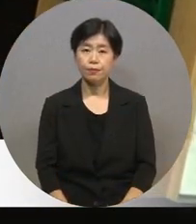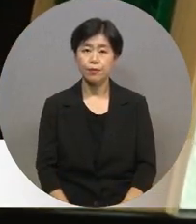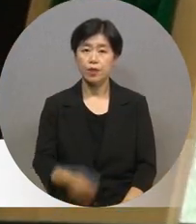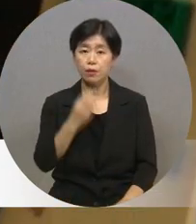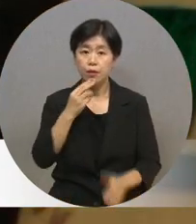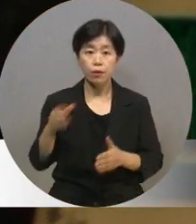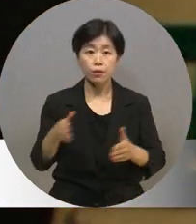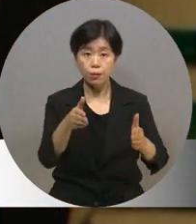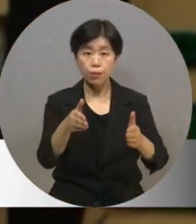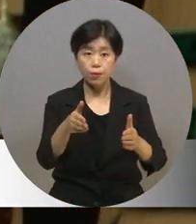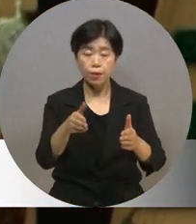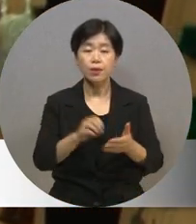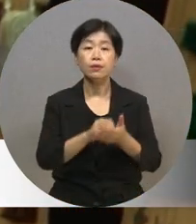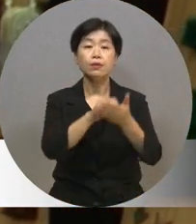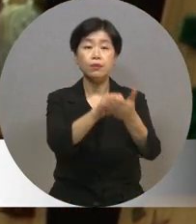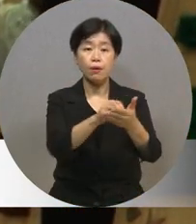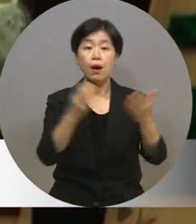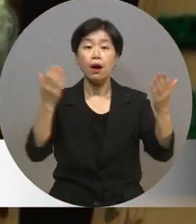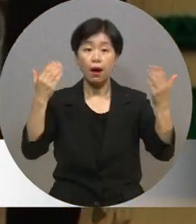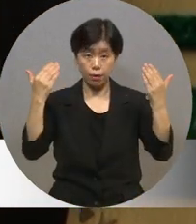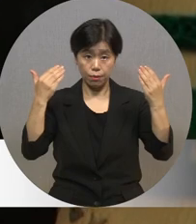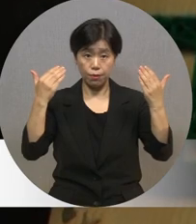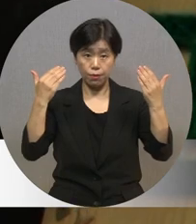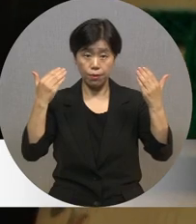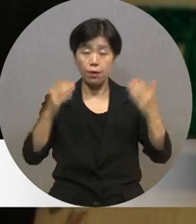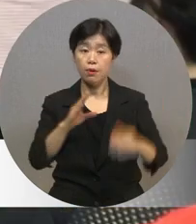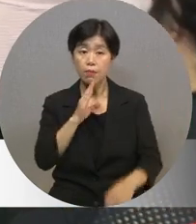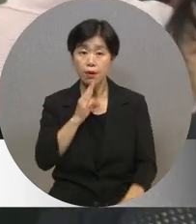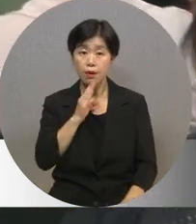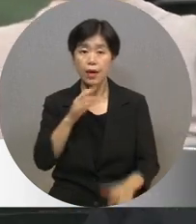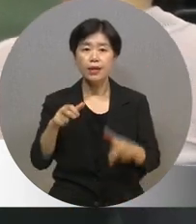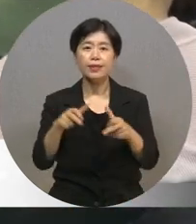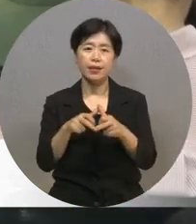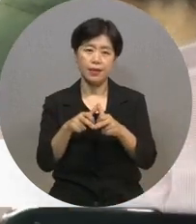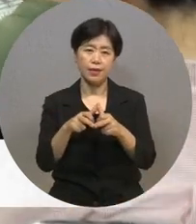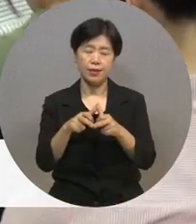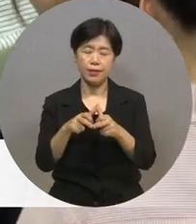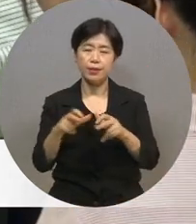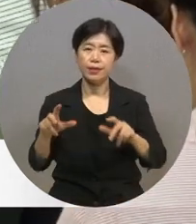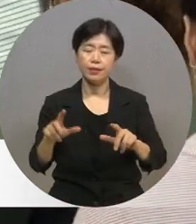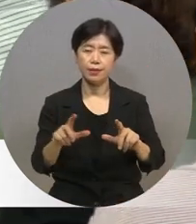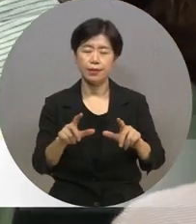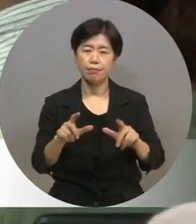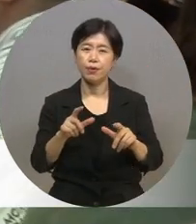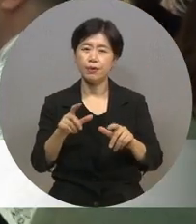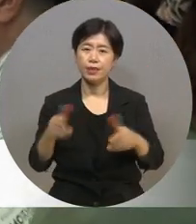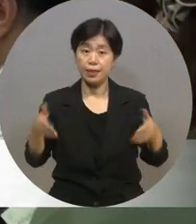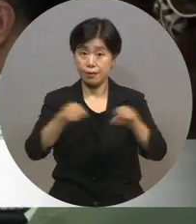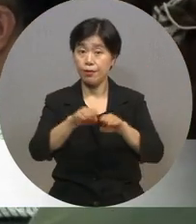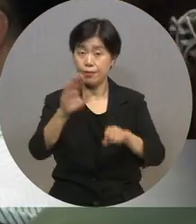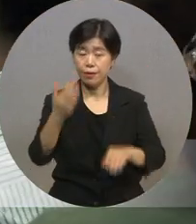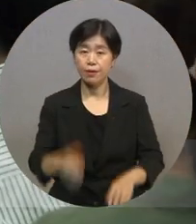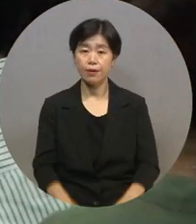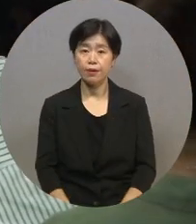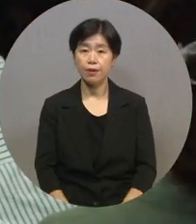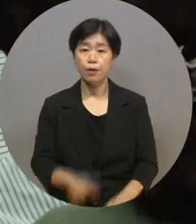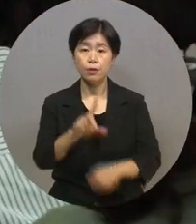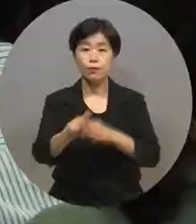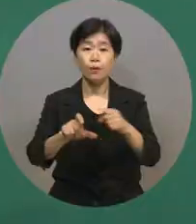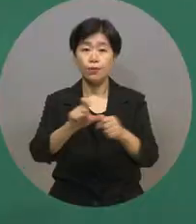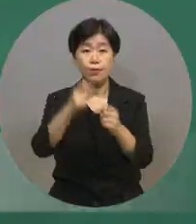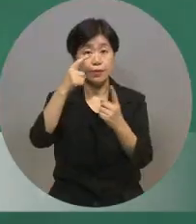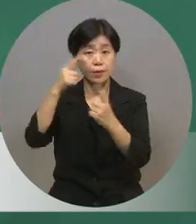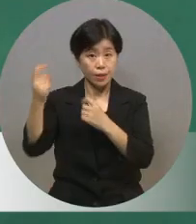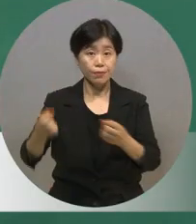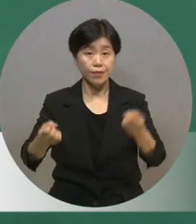등록 학교 형태의 장애인 평생교육시설입니다. 채움누리학교 출범 15주년 기념식이